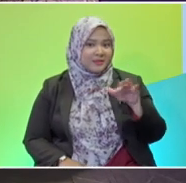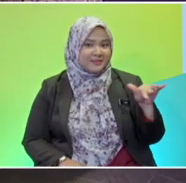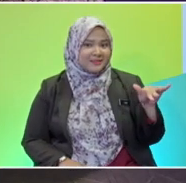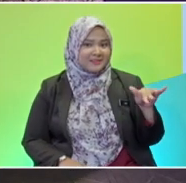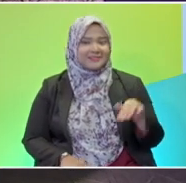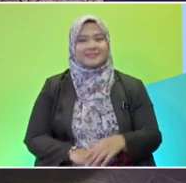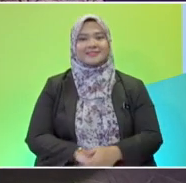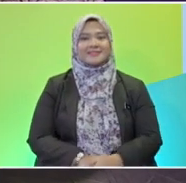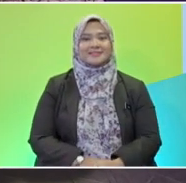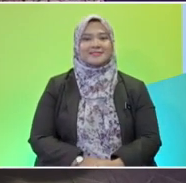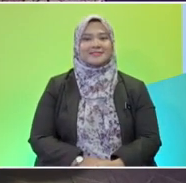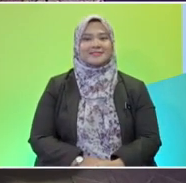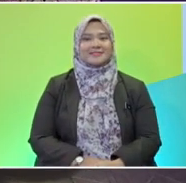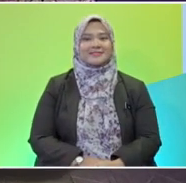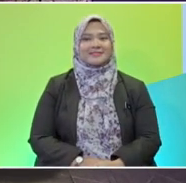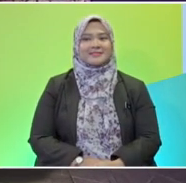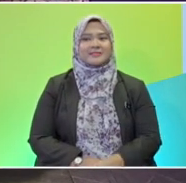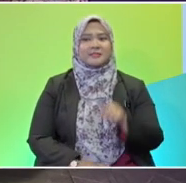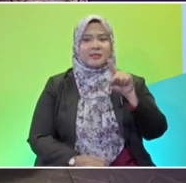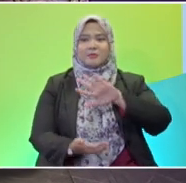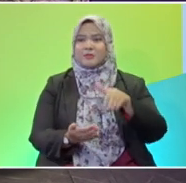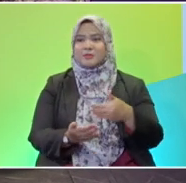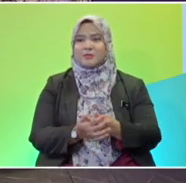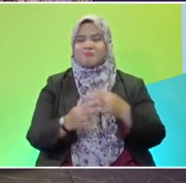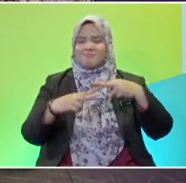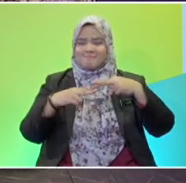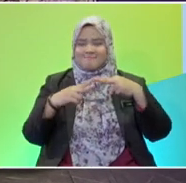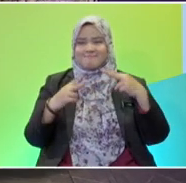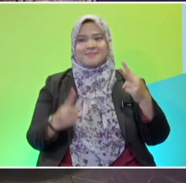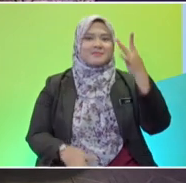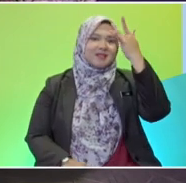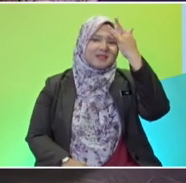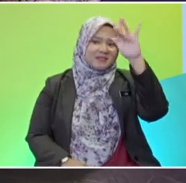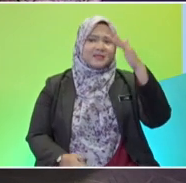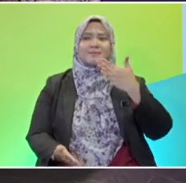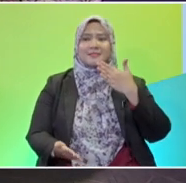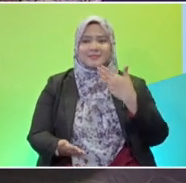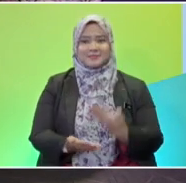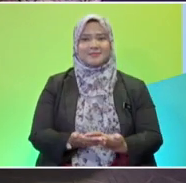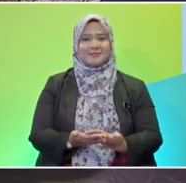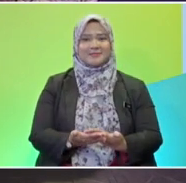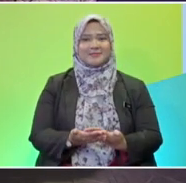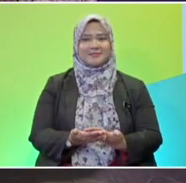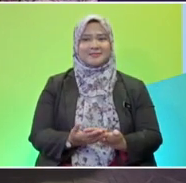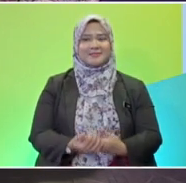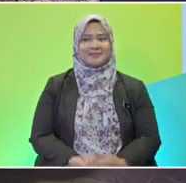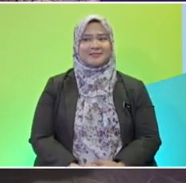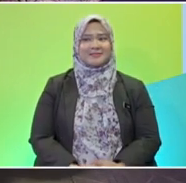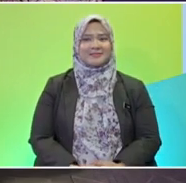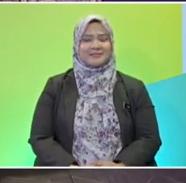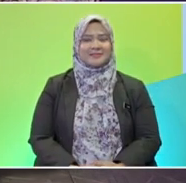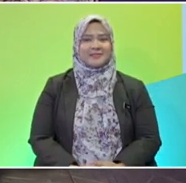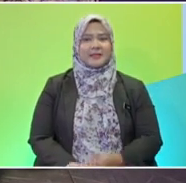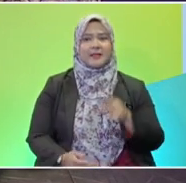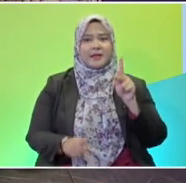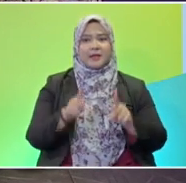prestasi keseluruhan Desa sangat merangsangkan terima kasih Ibu sangat hebat Bagaimana kalau raka-rekan di rumah